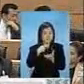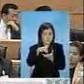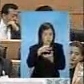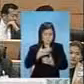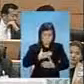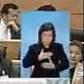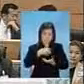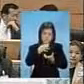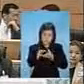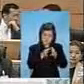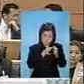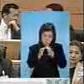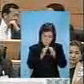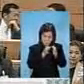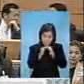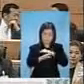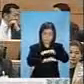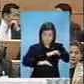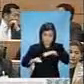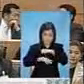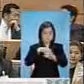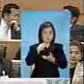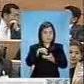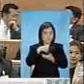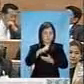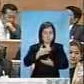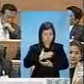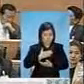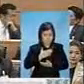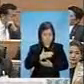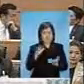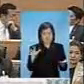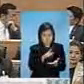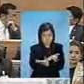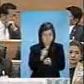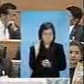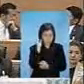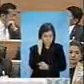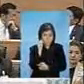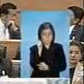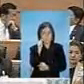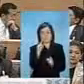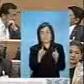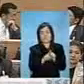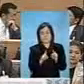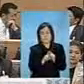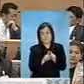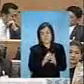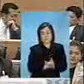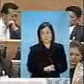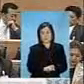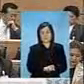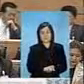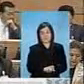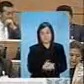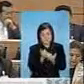ผมและผมแน่ใจว่านี่เป็นข้อเท็จจริงที่สังคมรับฟังได้ท่านประธานครับสิ่งที่เร